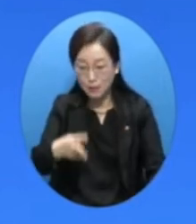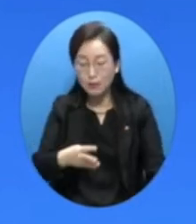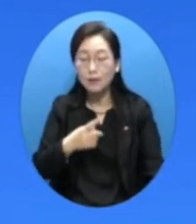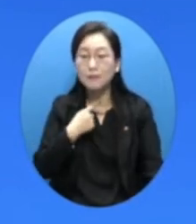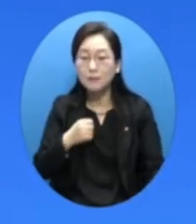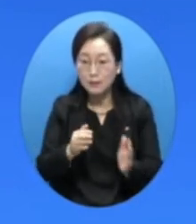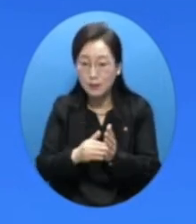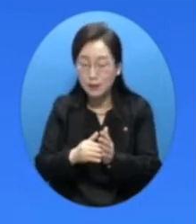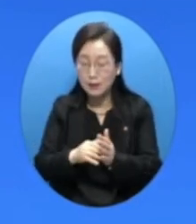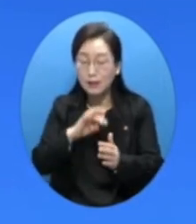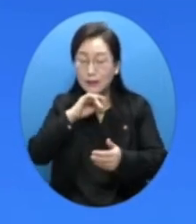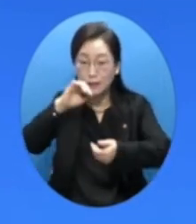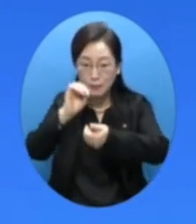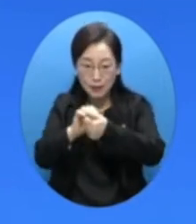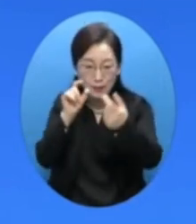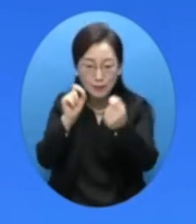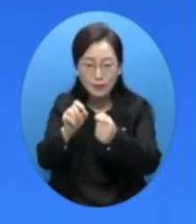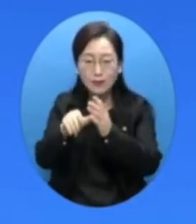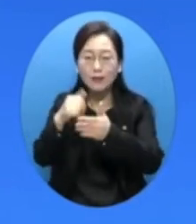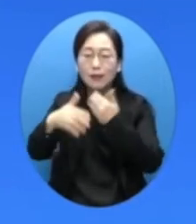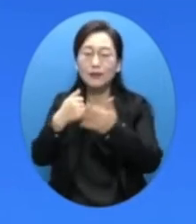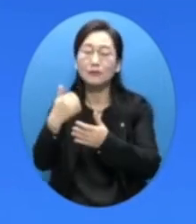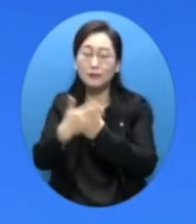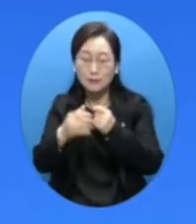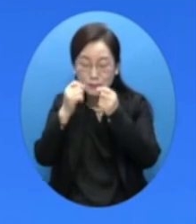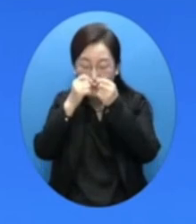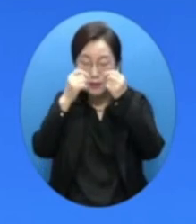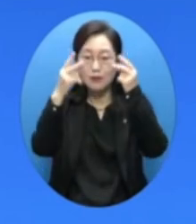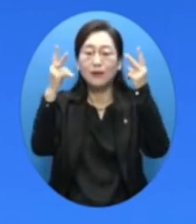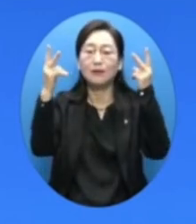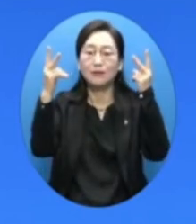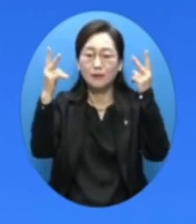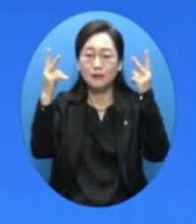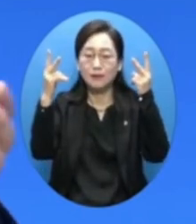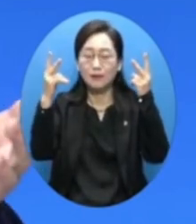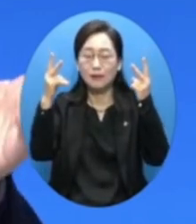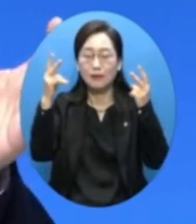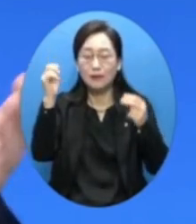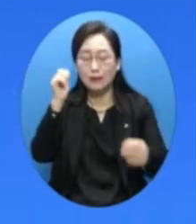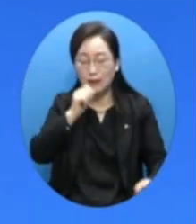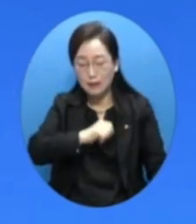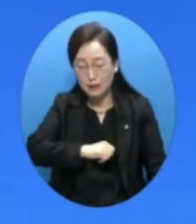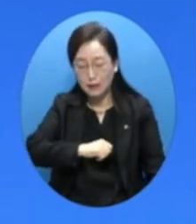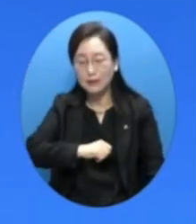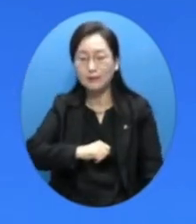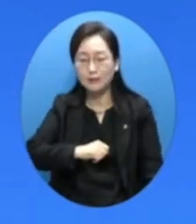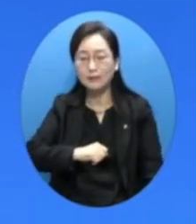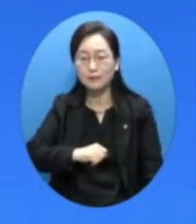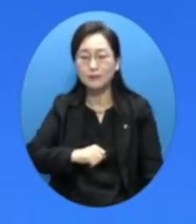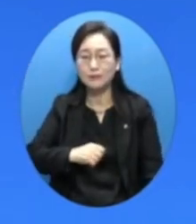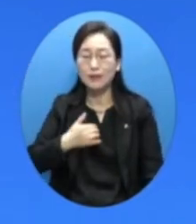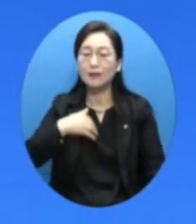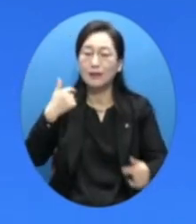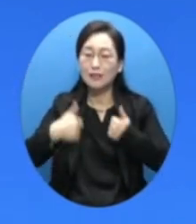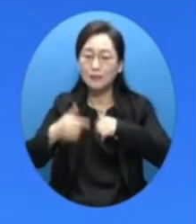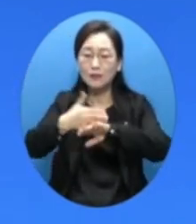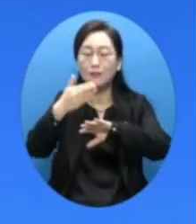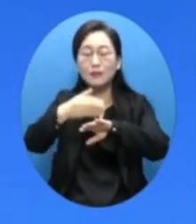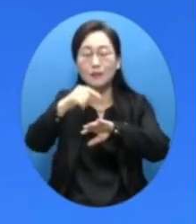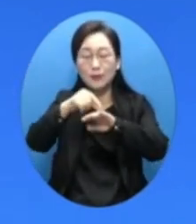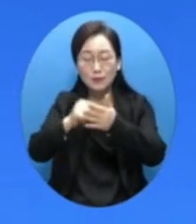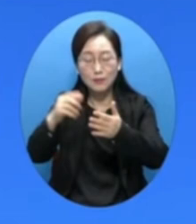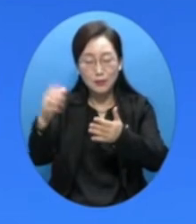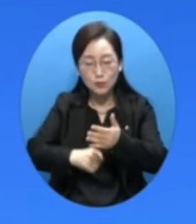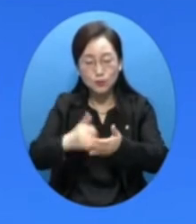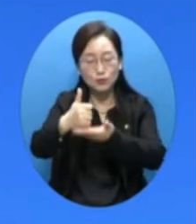정년이 다 돼서 하나님을 깨닫고 나면 아 이것이 아니구나 기쁜 감성으로 주님을 섬기는 것이